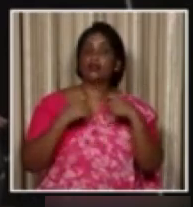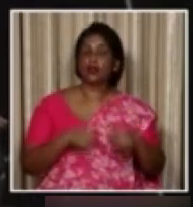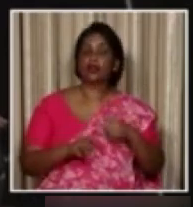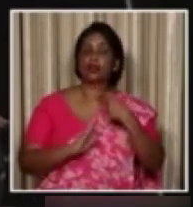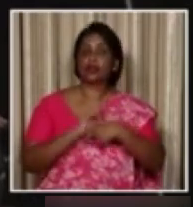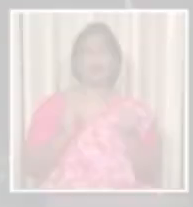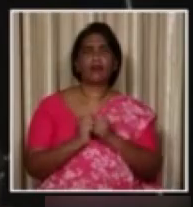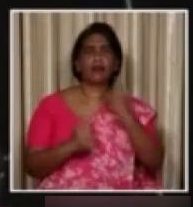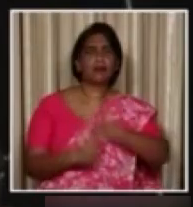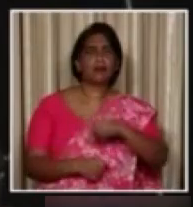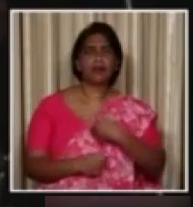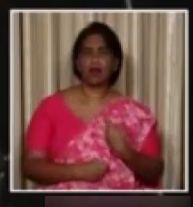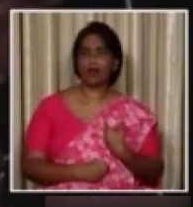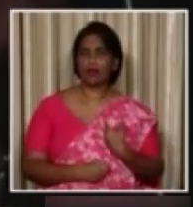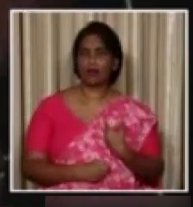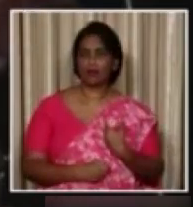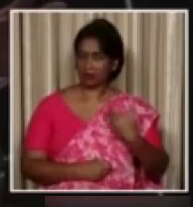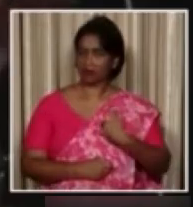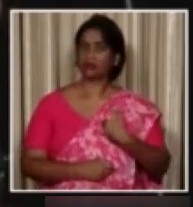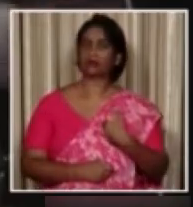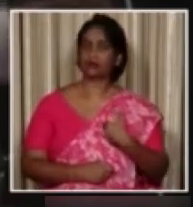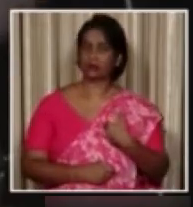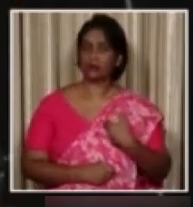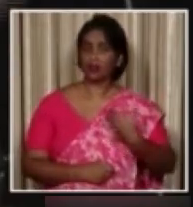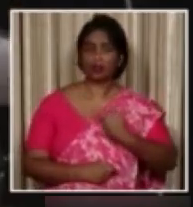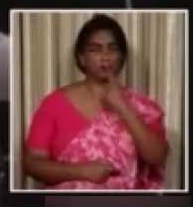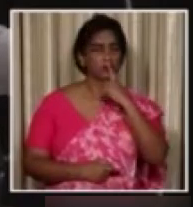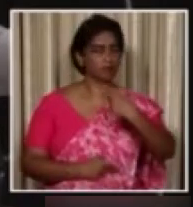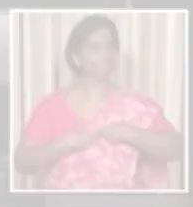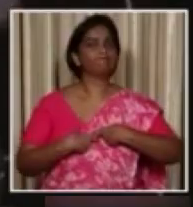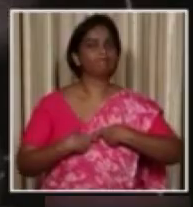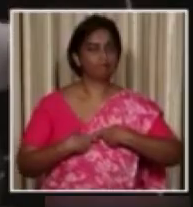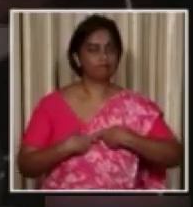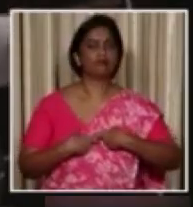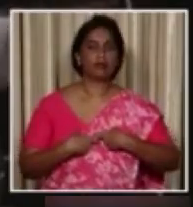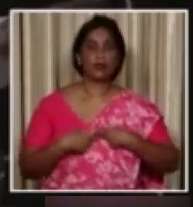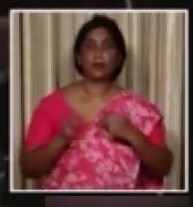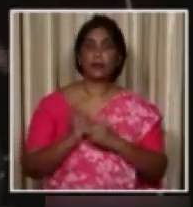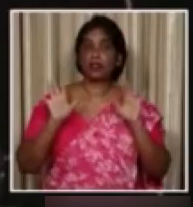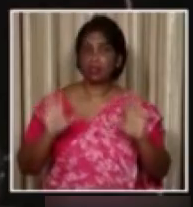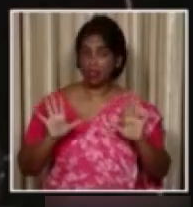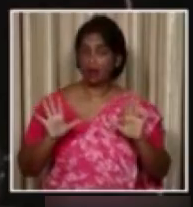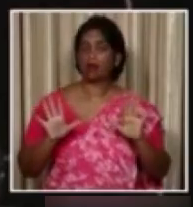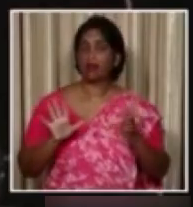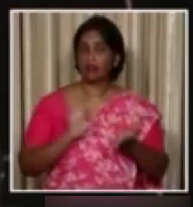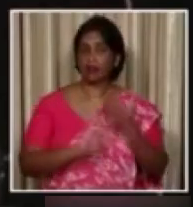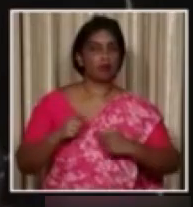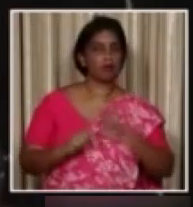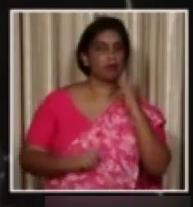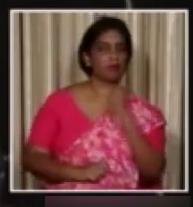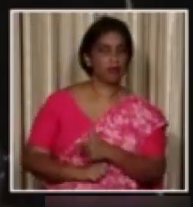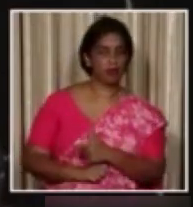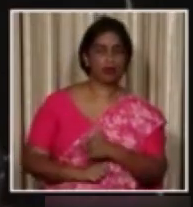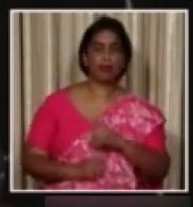ලංකා ක්‍රිකට් ආයතනය. හේෂවිතානගේව කටවහල්ලා නවත්තලා දාන්න මිලියන 10කට වැඩිය නීතිඥවරුන්ට ගෙවන.